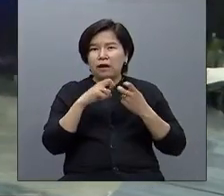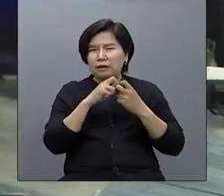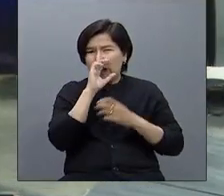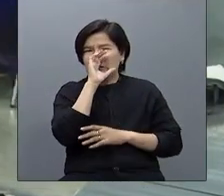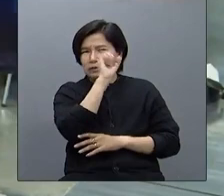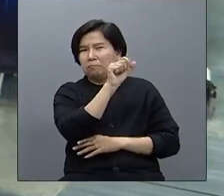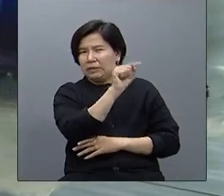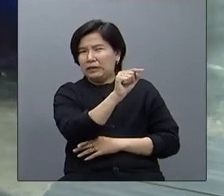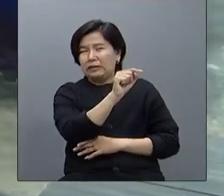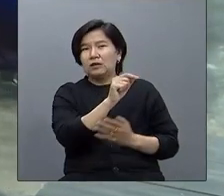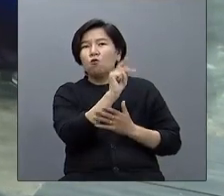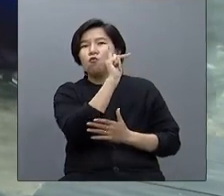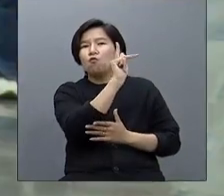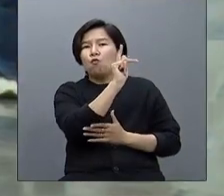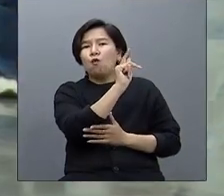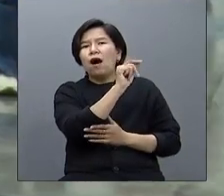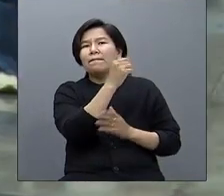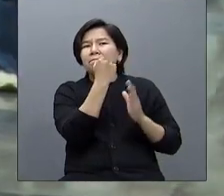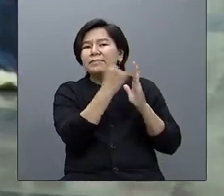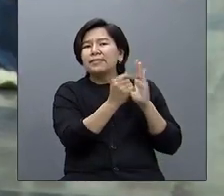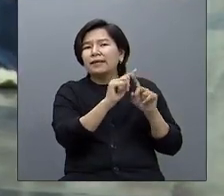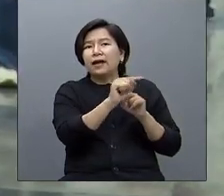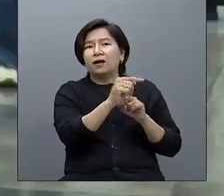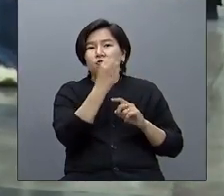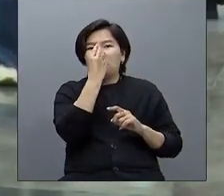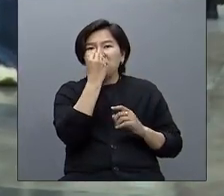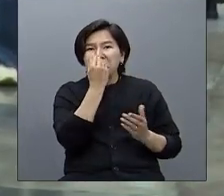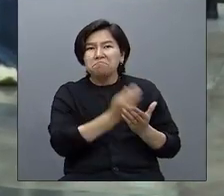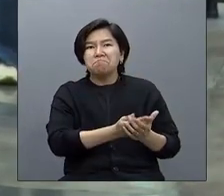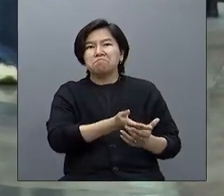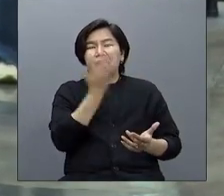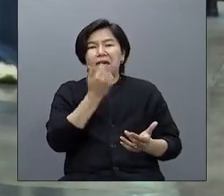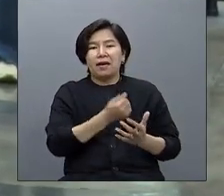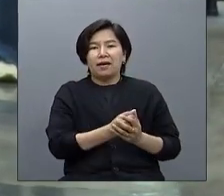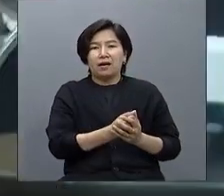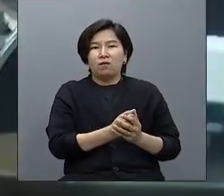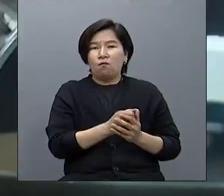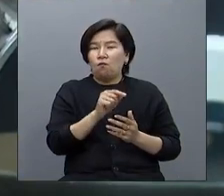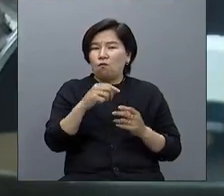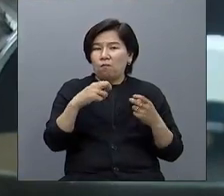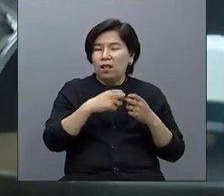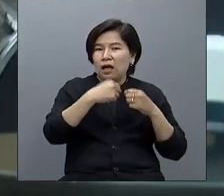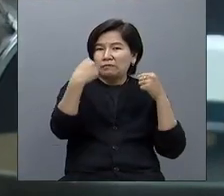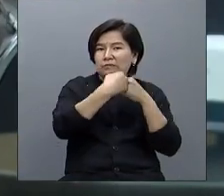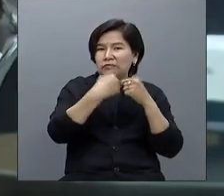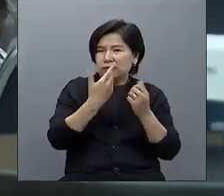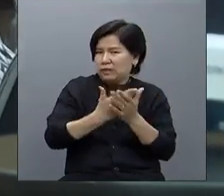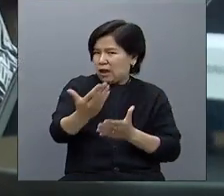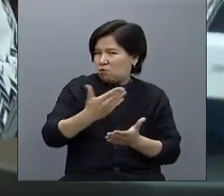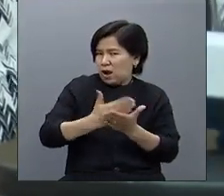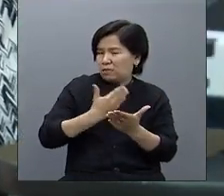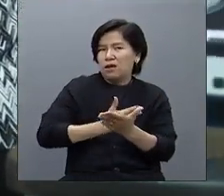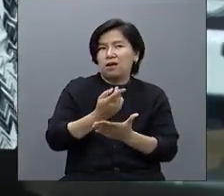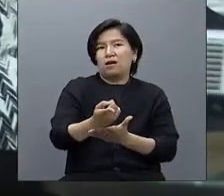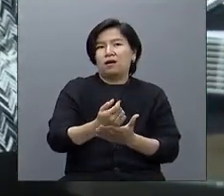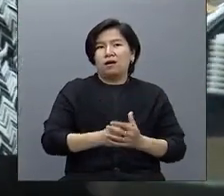กล้ชิดนะคะโดยเฉพาะการติดตามเรื่องของการคิดดอกเบี้ยที่สูงเกินไปการทวงหนี้ที่รุนแรงรวมไปถึงการผลักดันให้ลูกหนี้